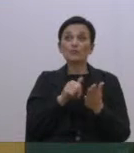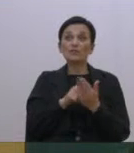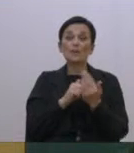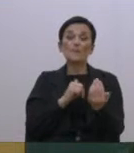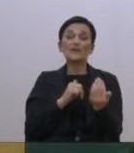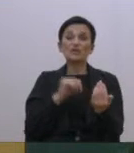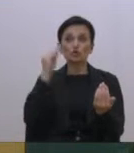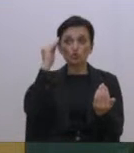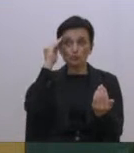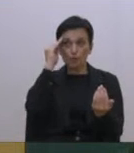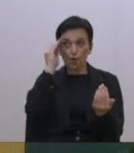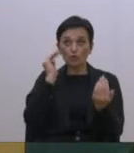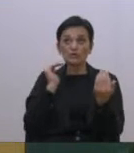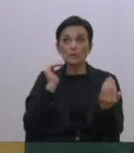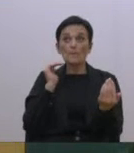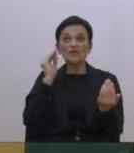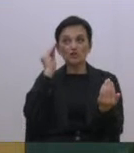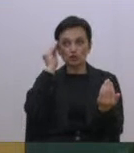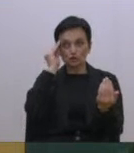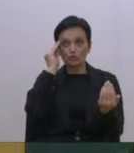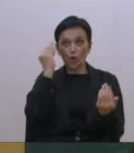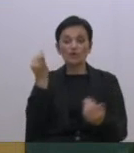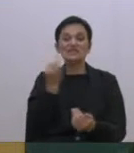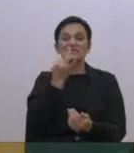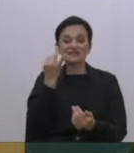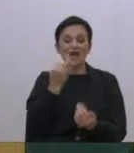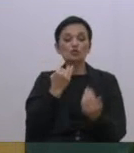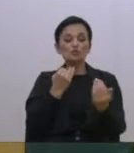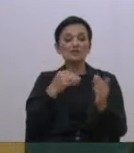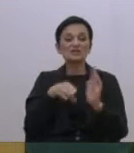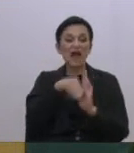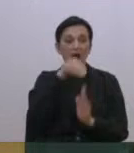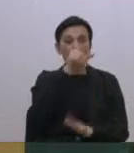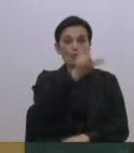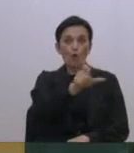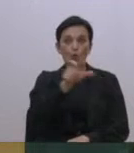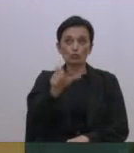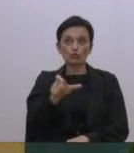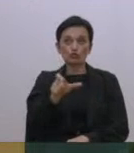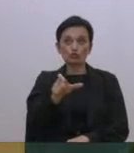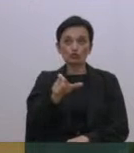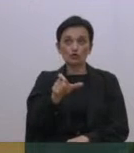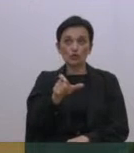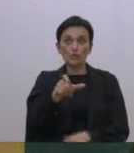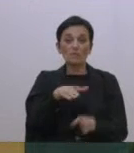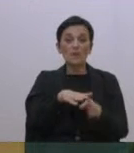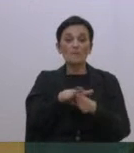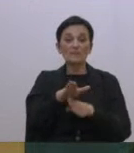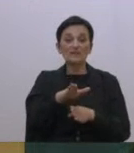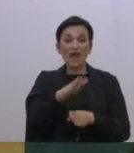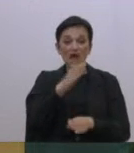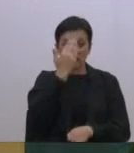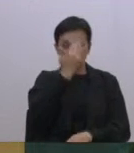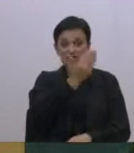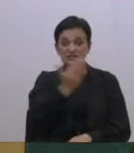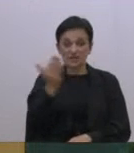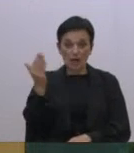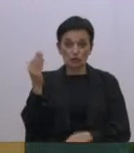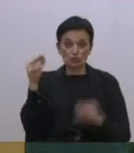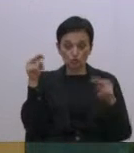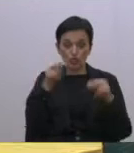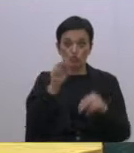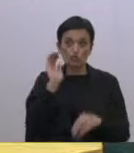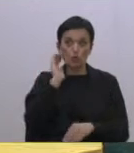და მისი პოზიცია არის საინტერესო მისი ამომრჩევისთვის. ყველა საზოგადო, მთელი საზოგადოებისთვის მოუსმინოთ.